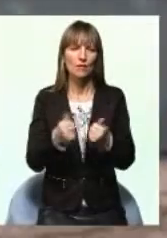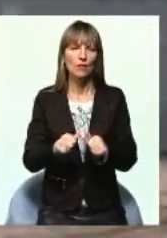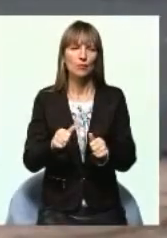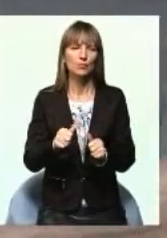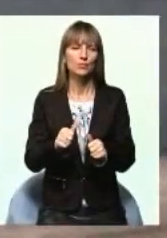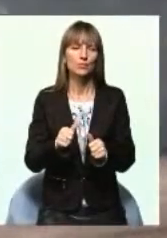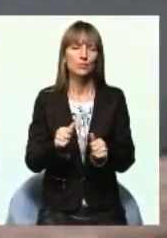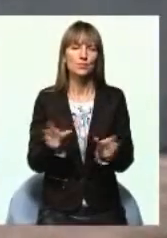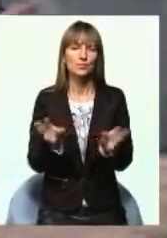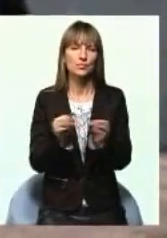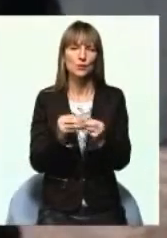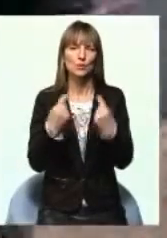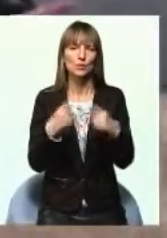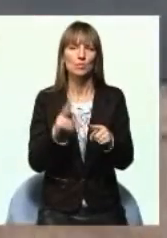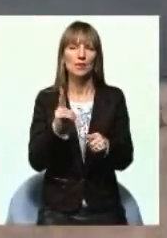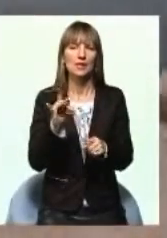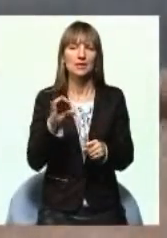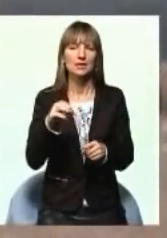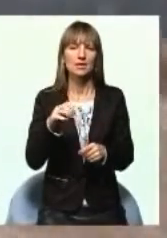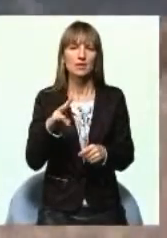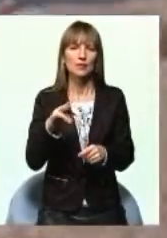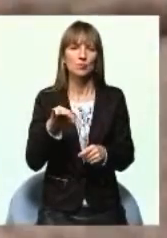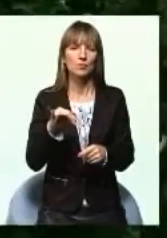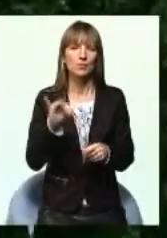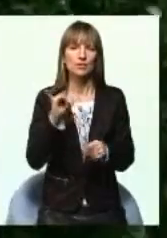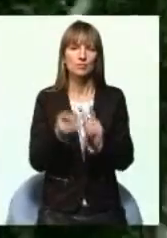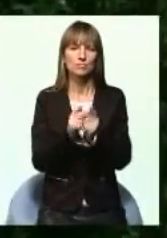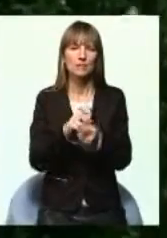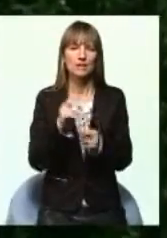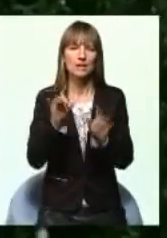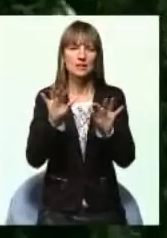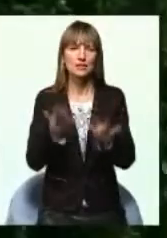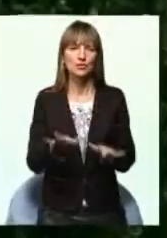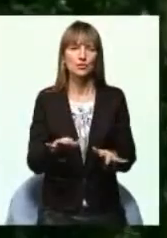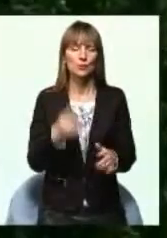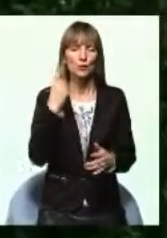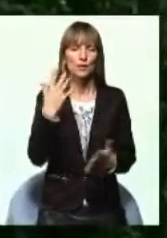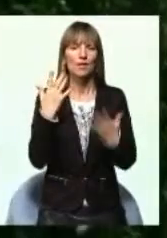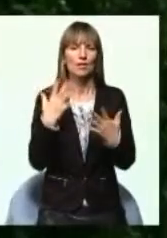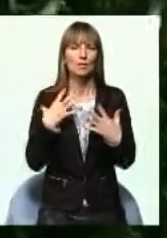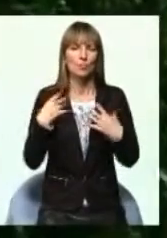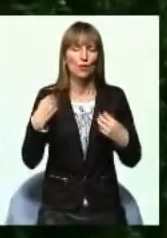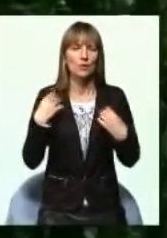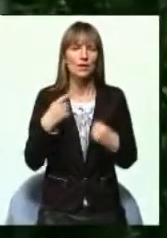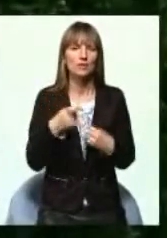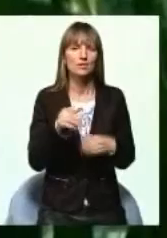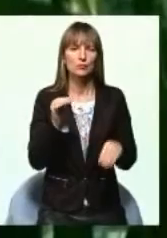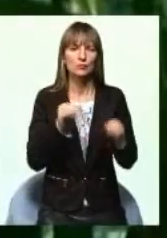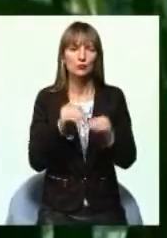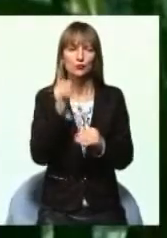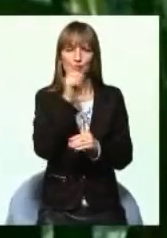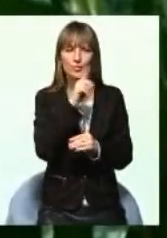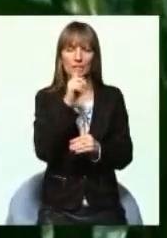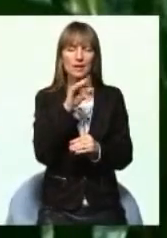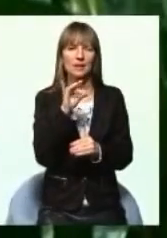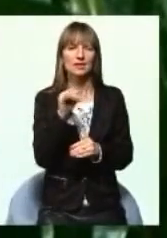з'єднуються з іншими кристаликами та стають схожими на звичну нам сніжинку. Уявіть собі пухнасту сніжинку. Вона здається зовсім маленькою,